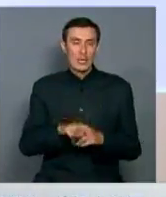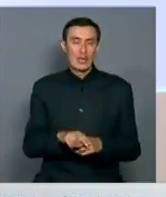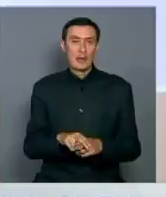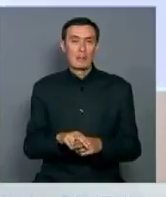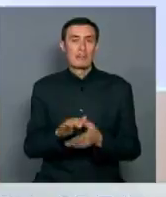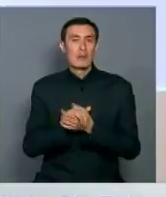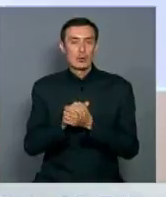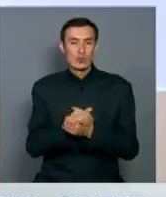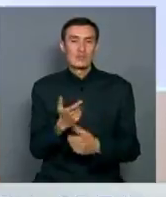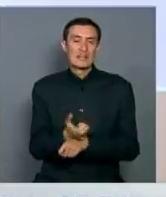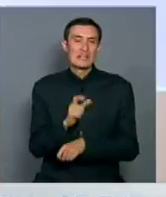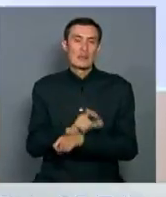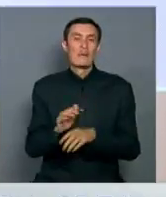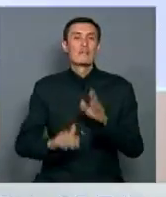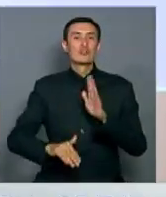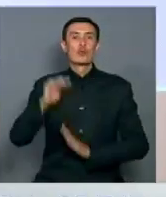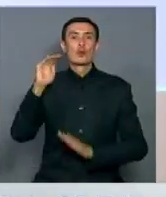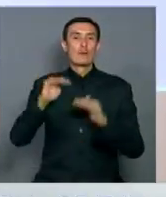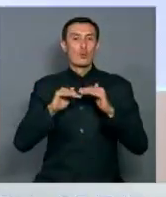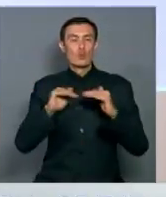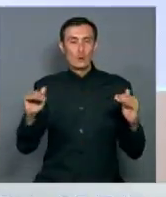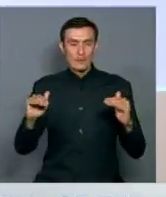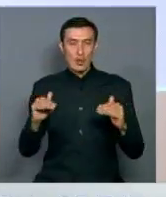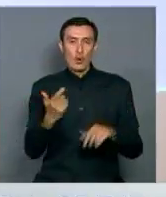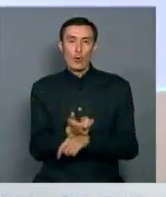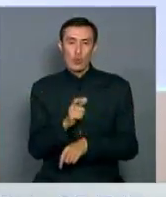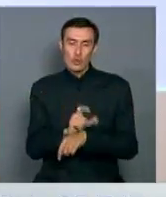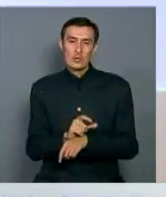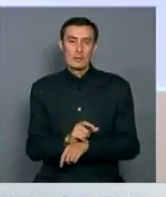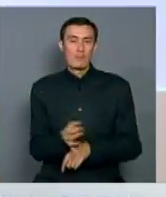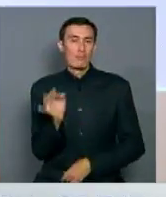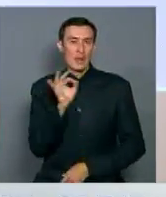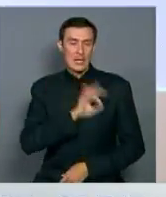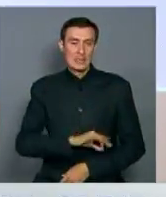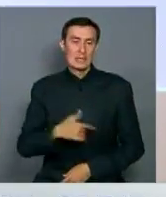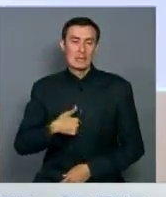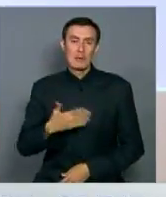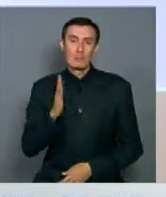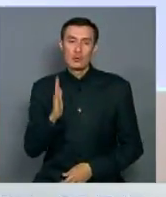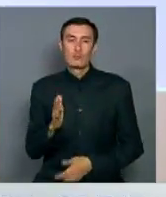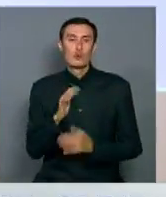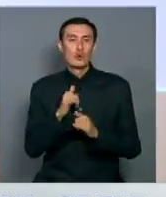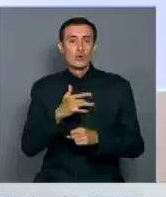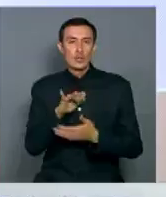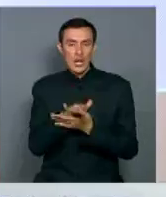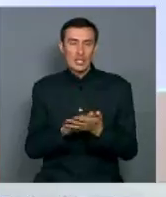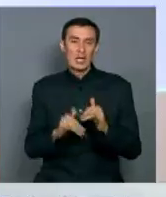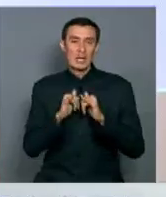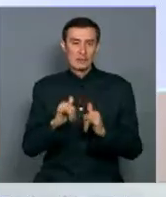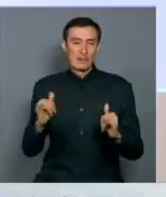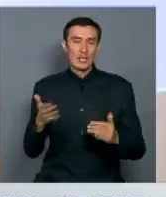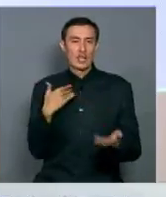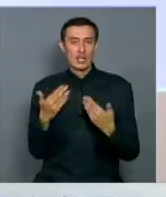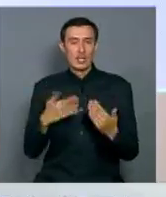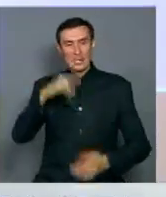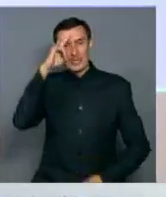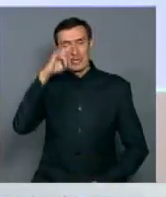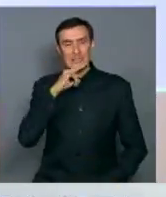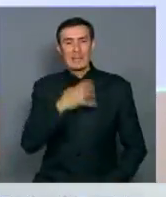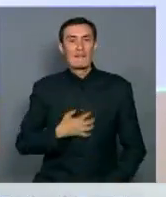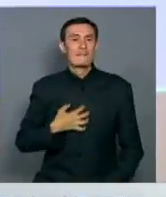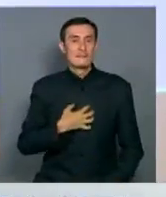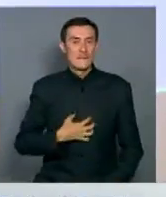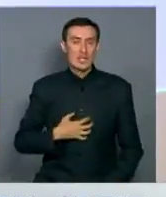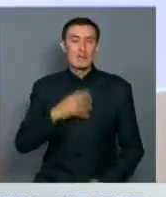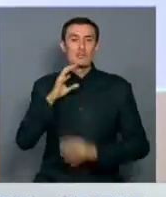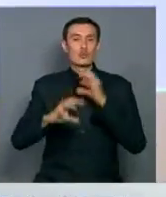партнерство достигло самого высокого уровня. Оно очень плодотворно, и мы будем только усиливать эти отношения. Казахстан играет важную